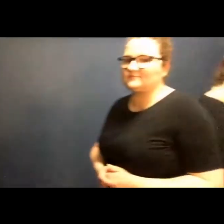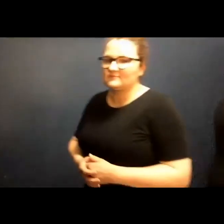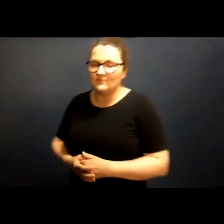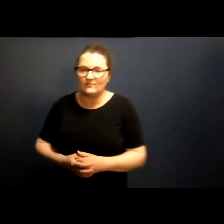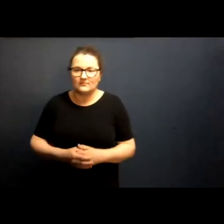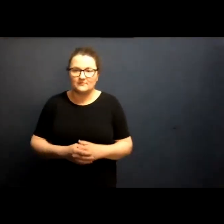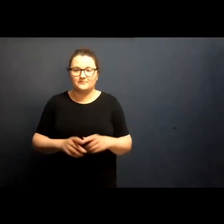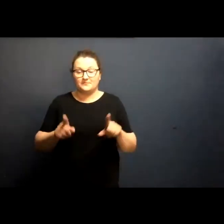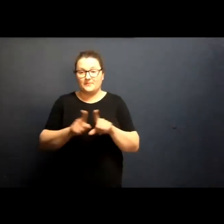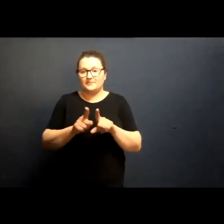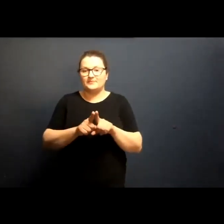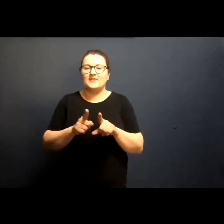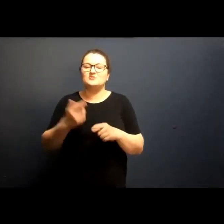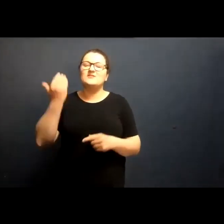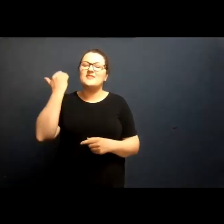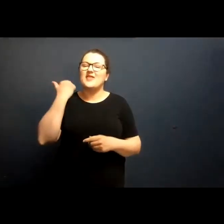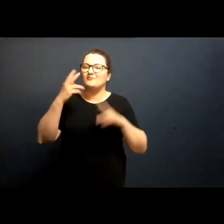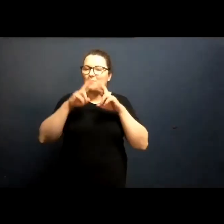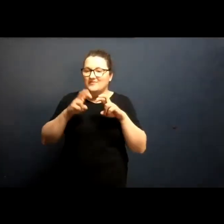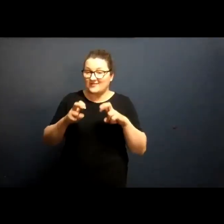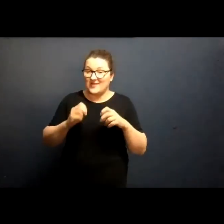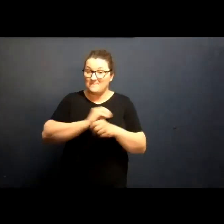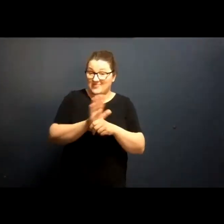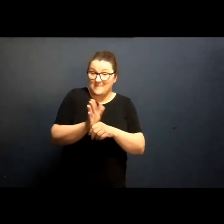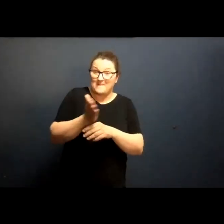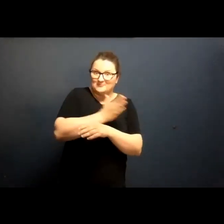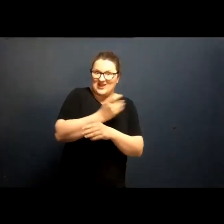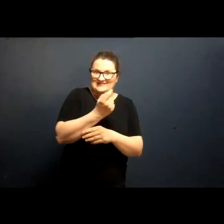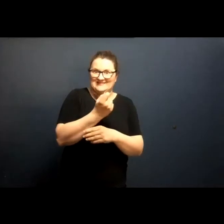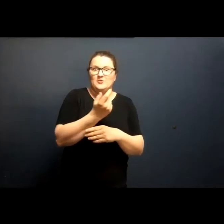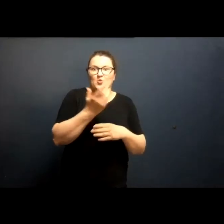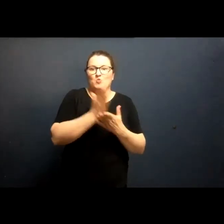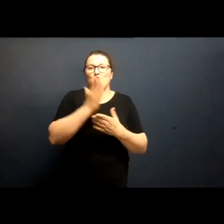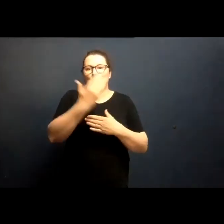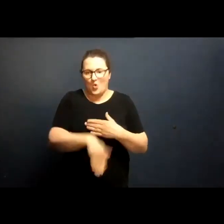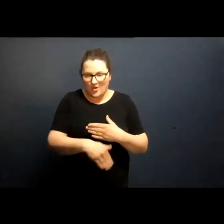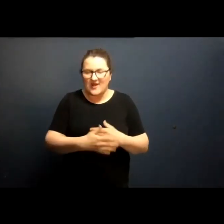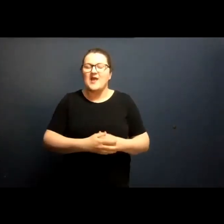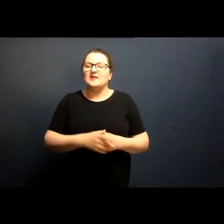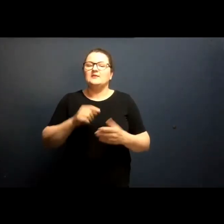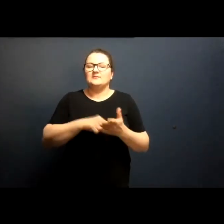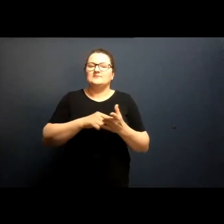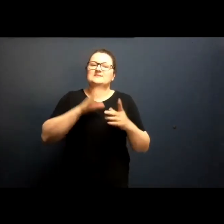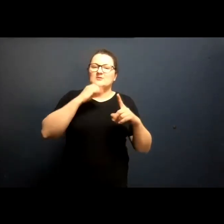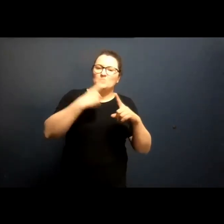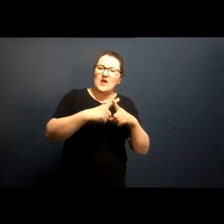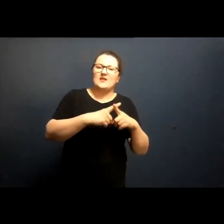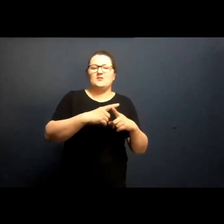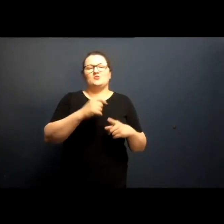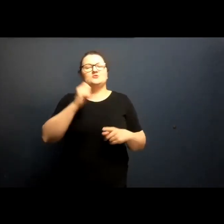pandemią skończone, dotyczące atrakcyjności seksualnej, kobiecości i męskości,